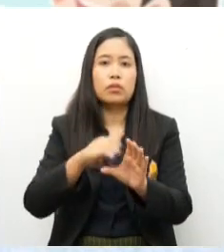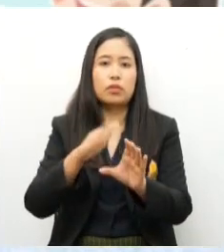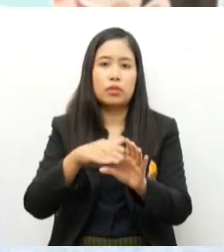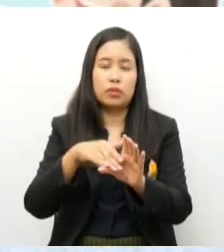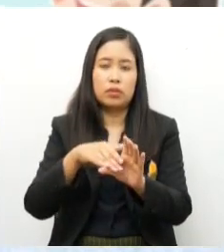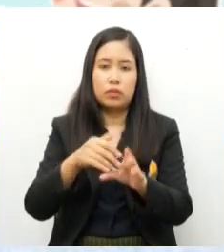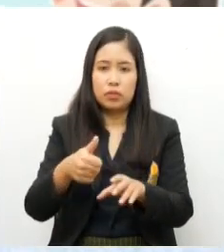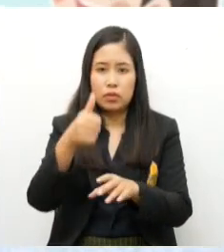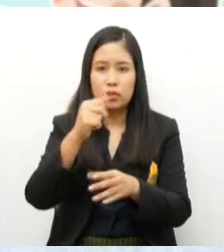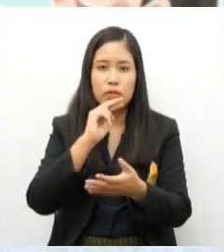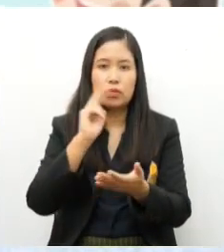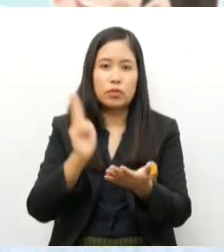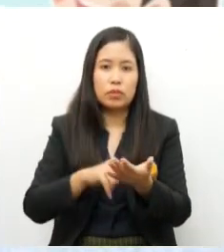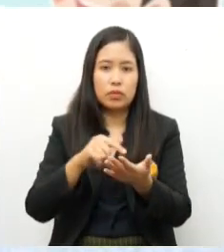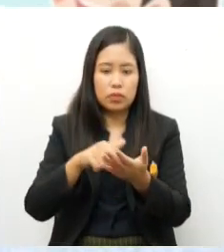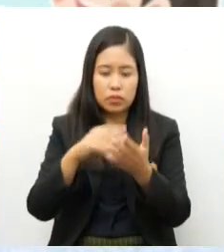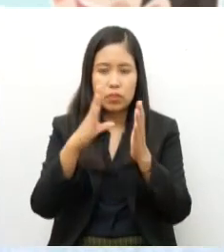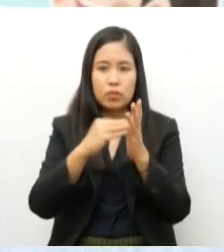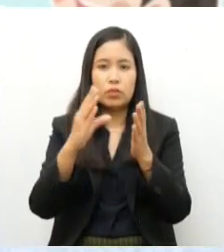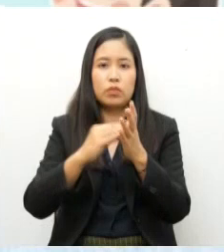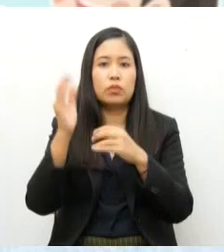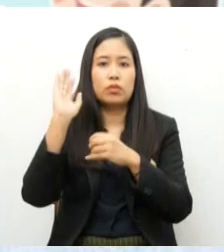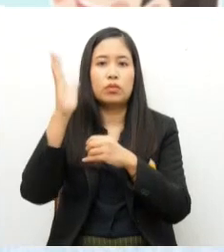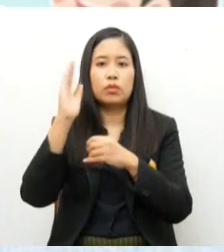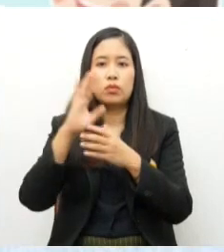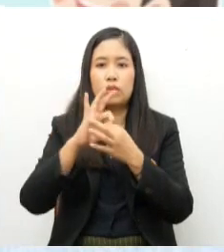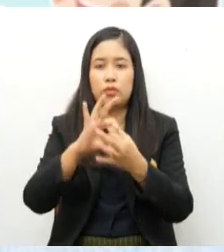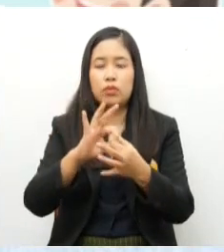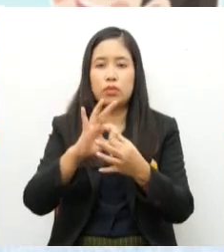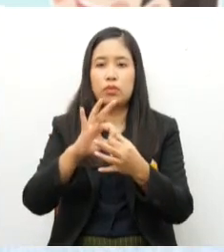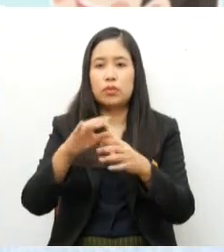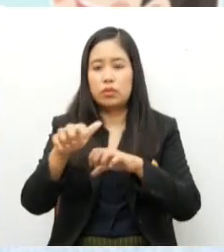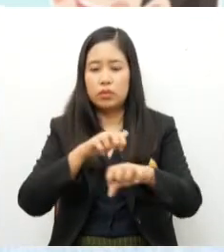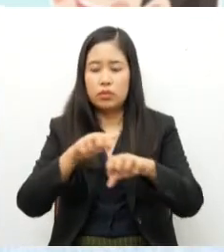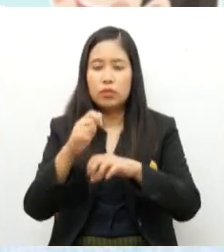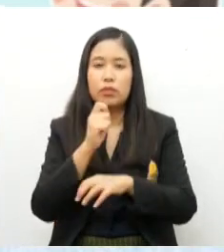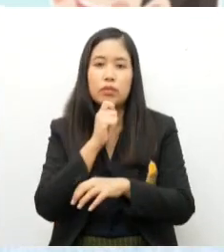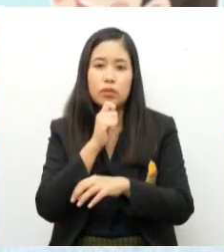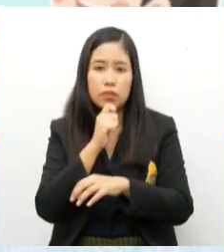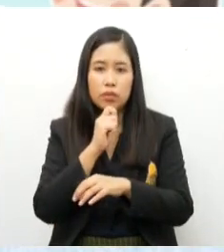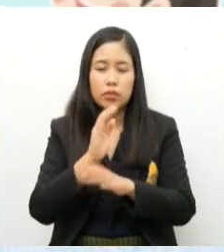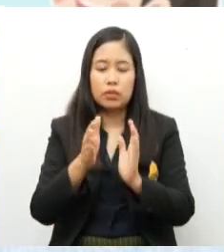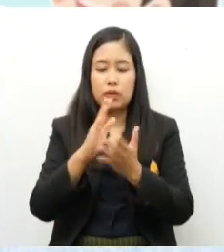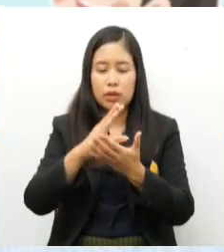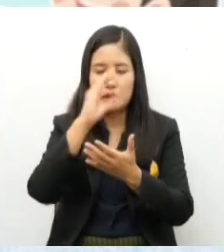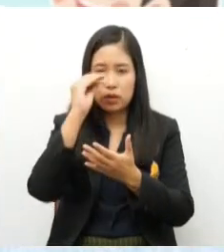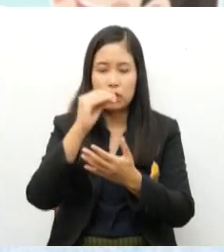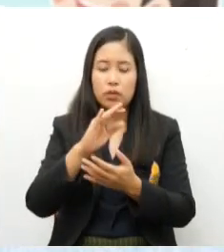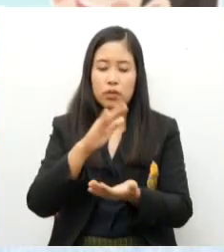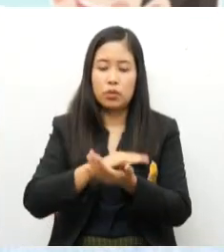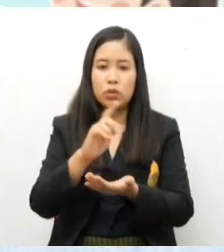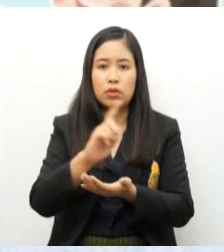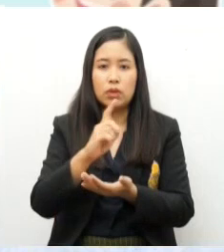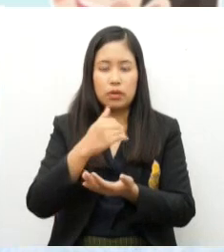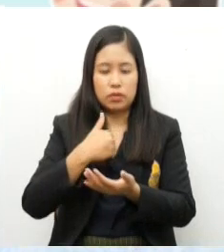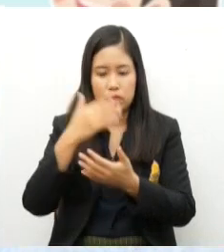สือรวมไปถึงได้รับการอบรมพัฒนาเกี่ยวกับการโภชนาการในโรงเรียนซึ่งหากโรงเรียนใดมีความส